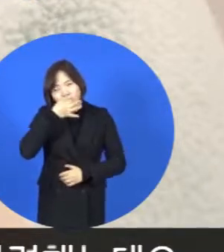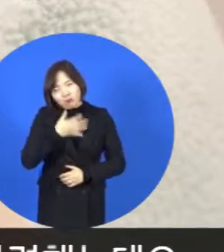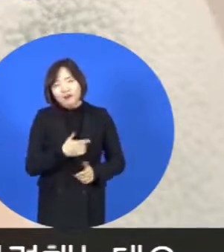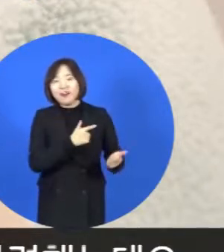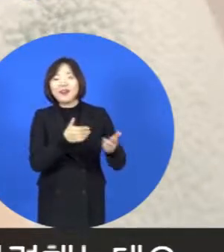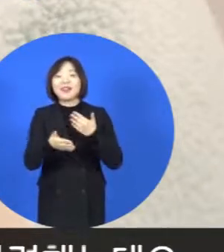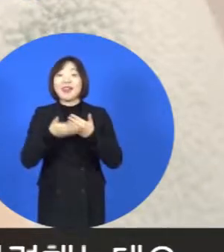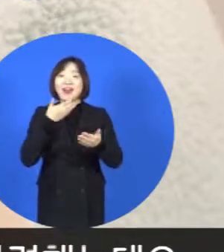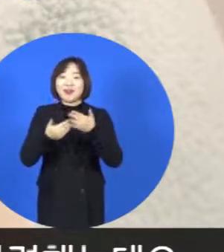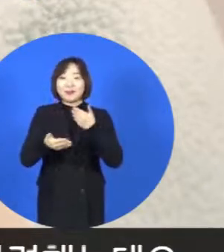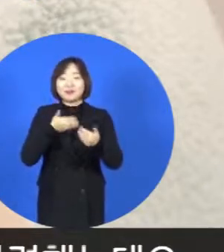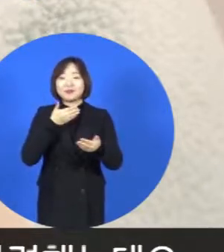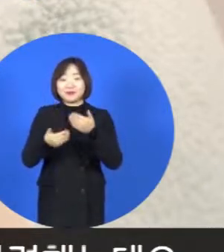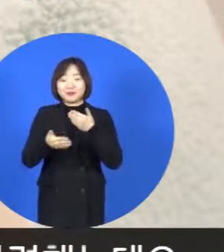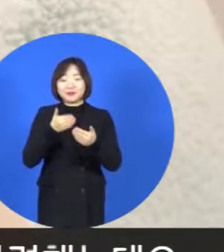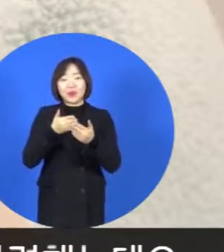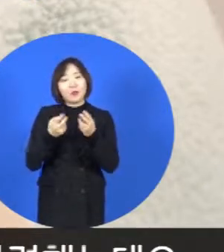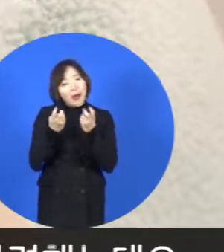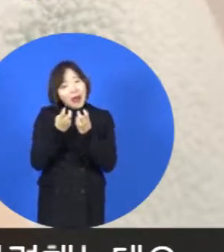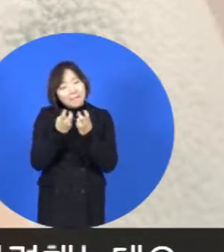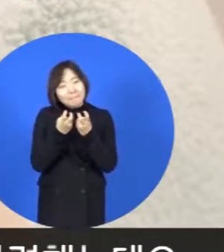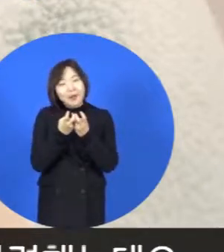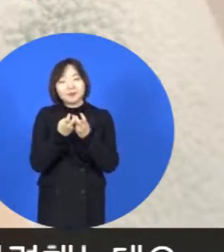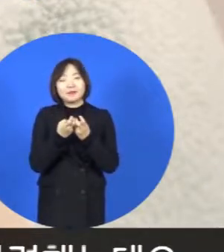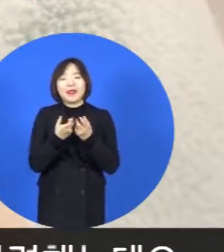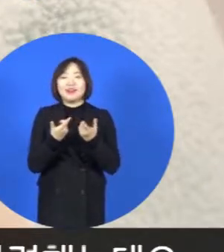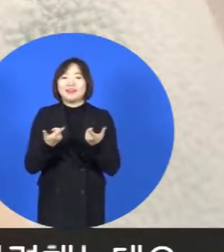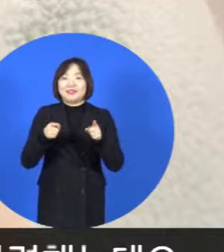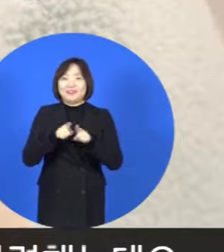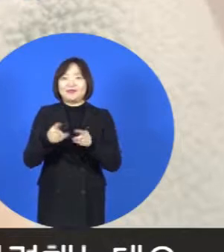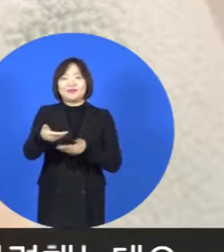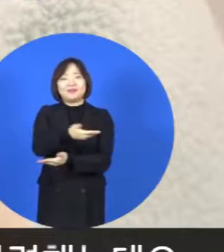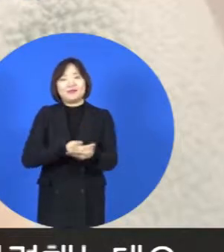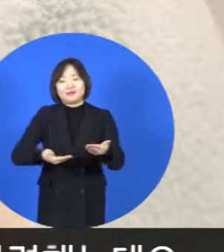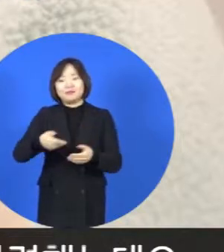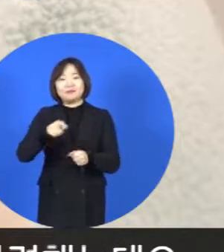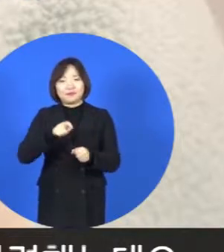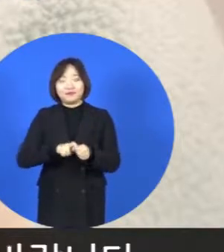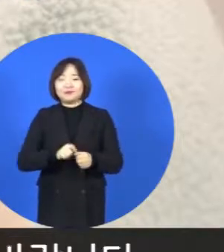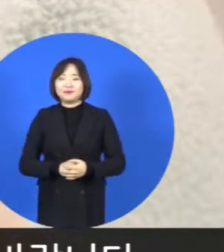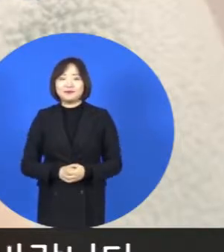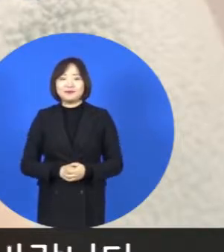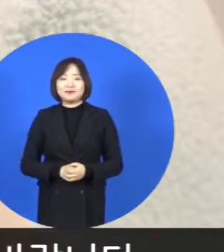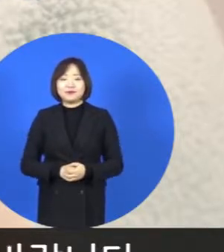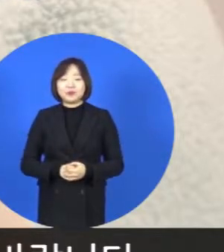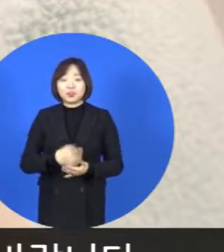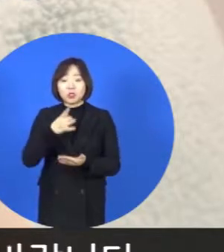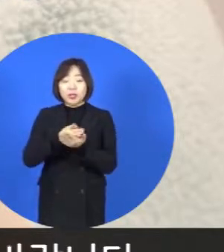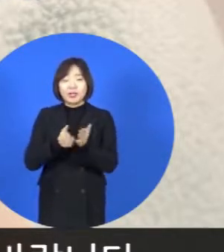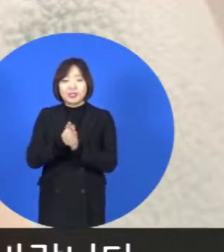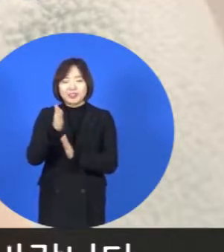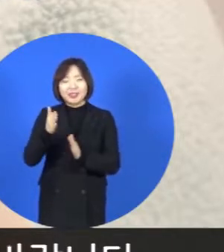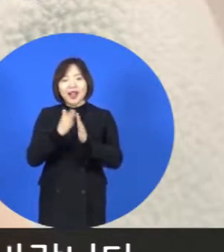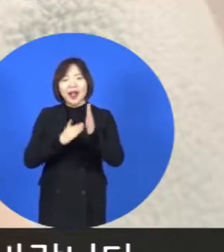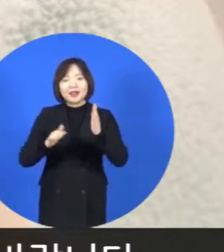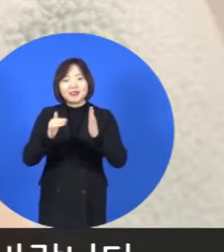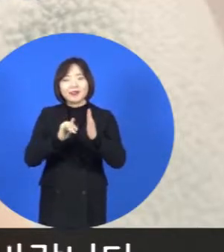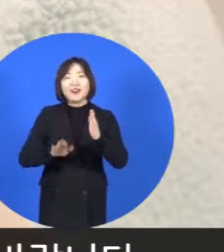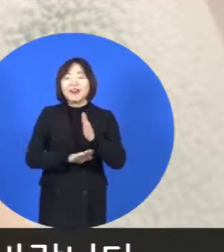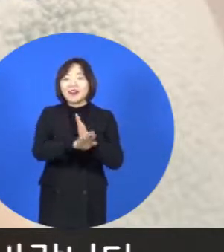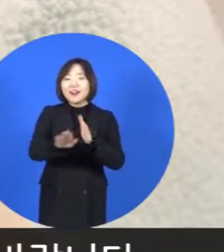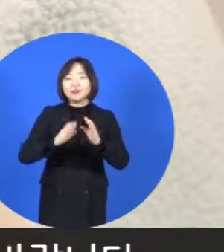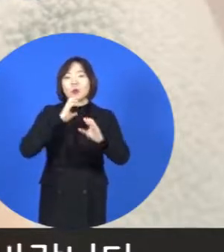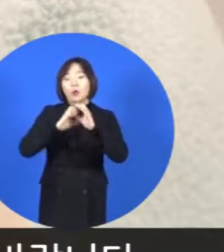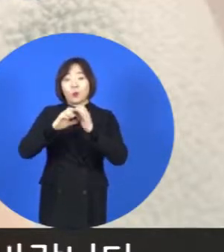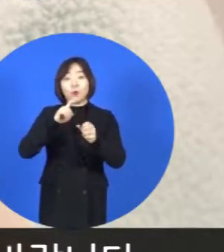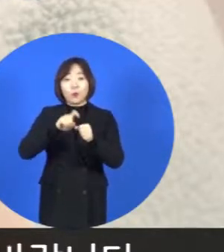다둥이 가족만이 나눌 수 있는 육아 이야기나 방법을 함께 공유하기 위해 마련했는데요. 천안시 모든 가정의 소통 창구가